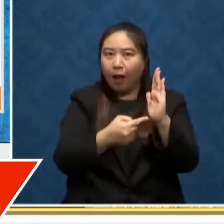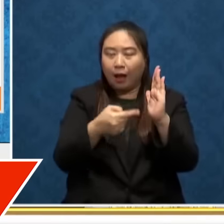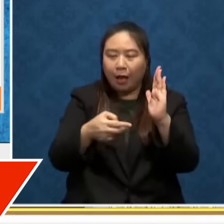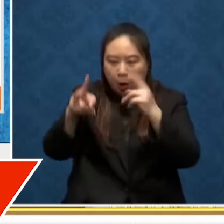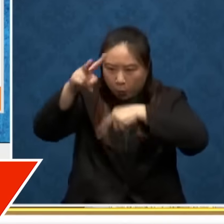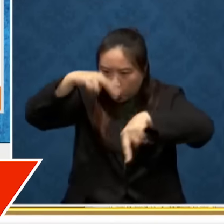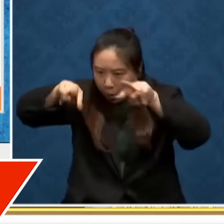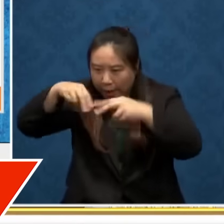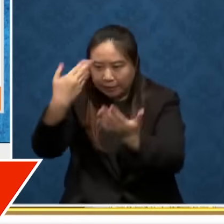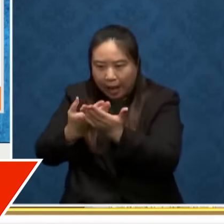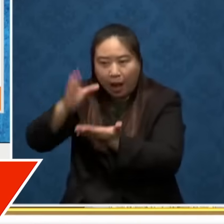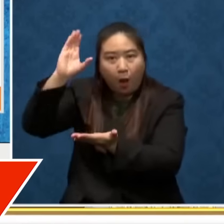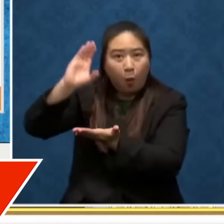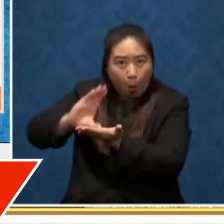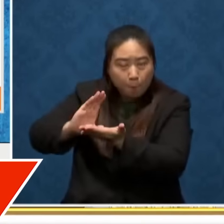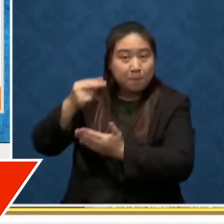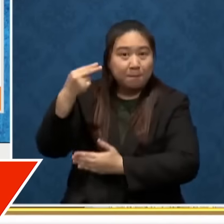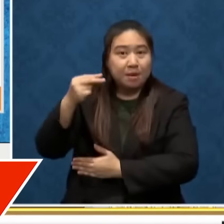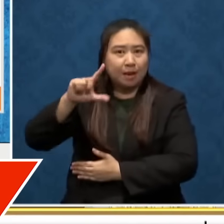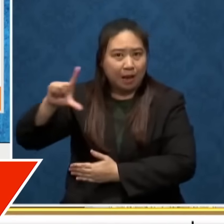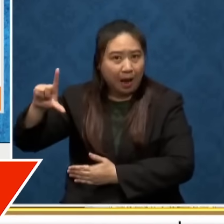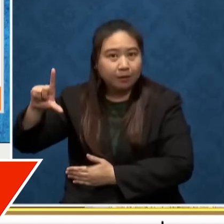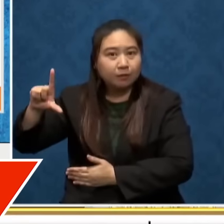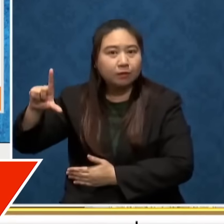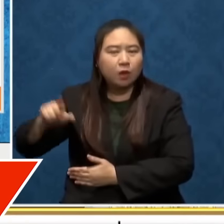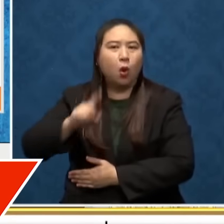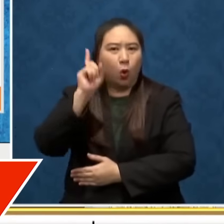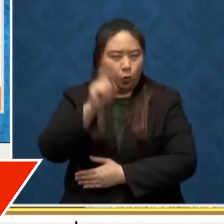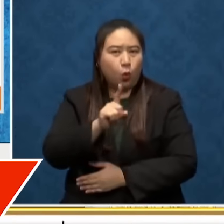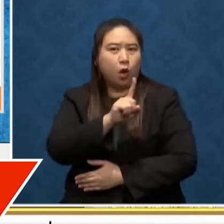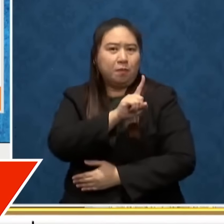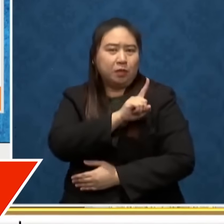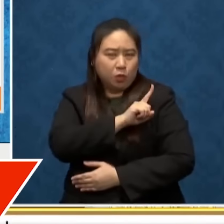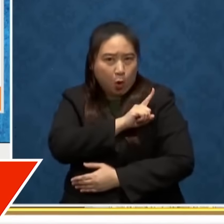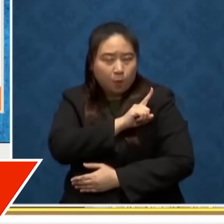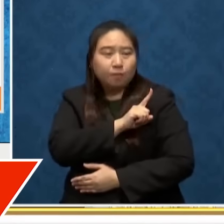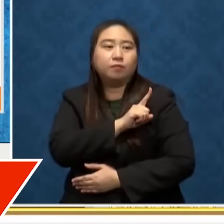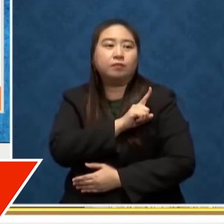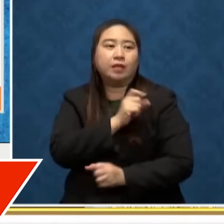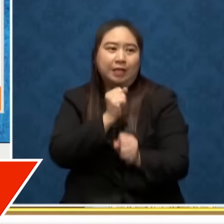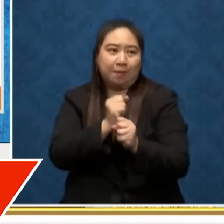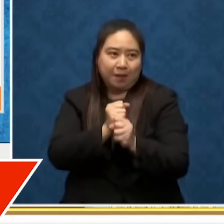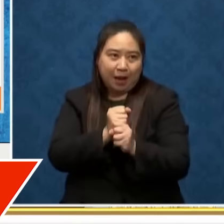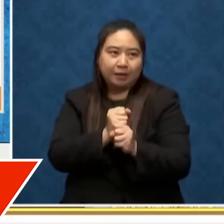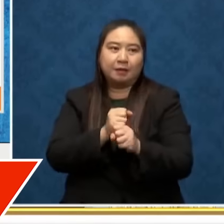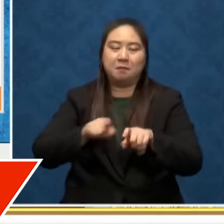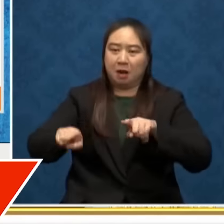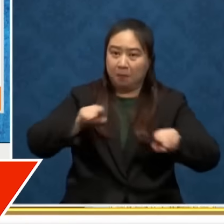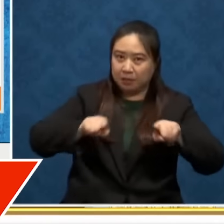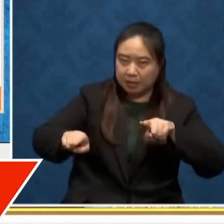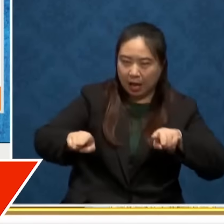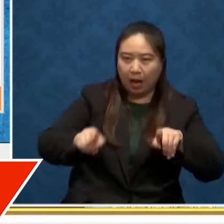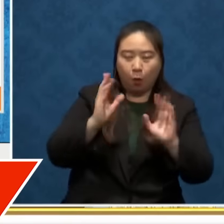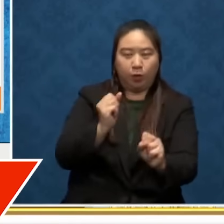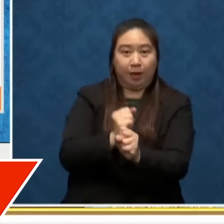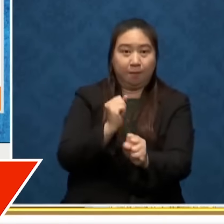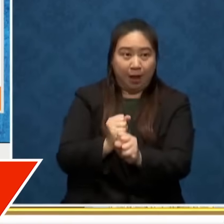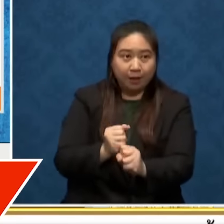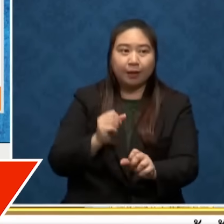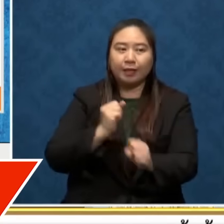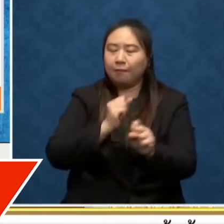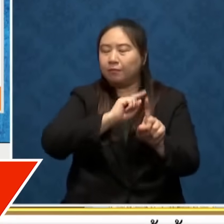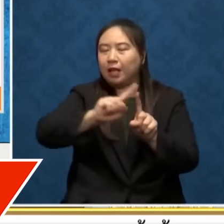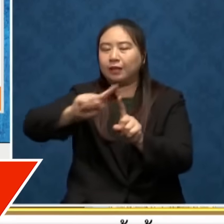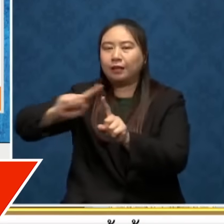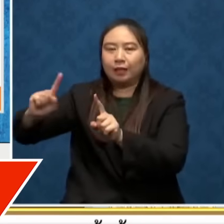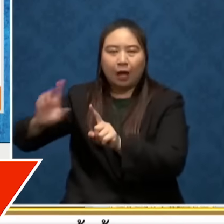บประมาณหลักหมื่นล้านต้องมีความรับผิดชอบในการปฏิบัติงานออกบังคับบัญชาพนักงานดำเนินกิจการต่